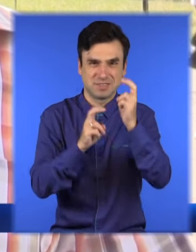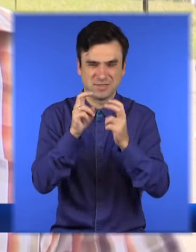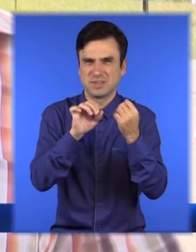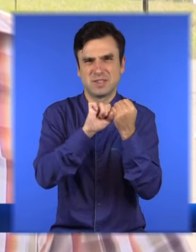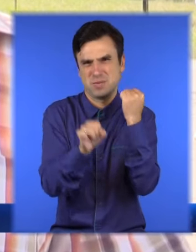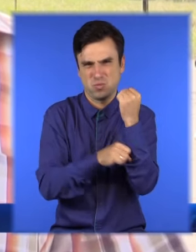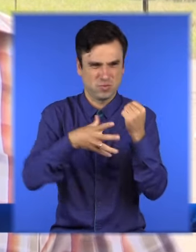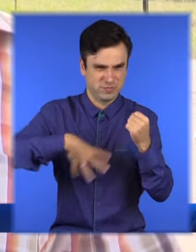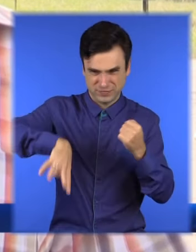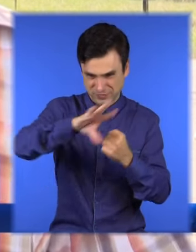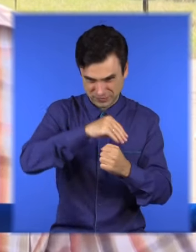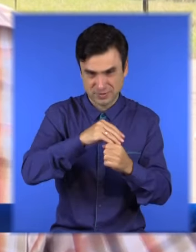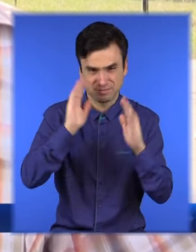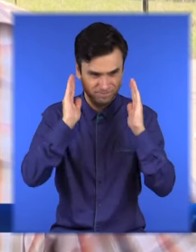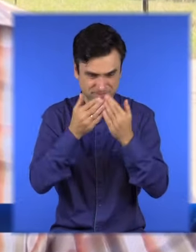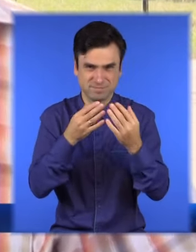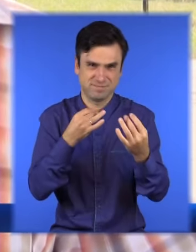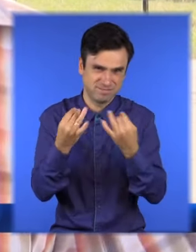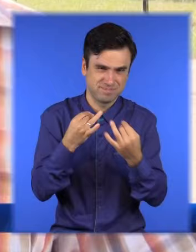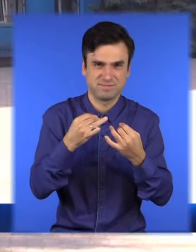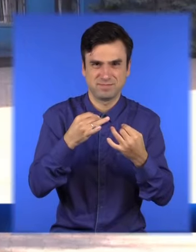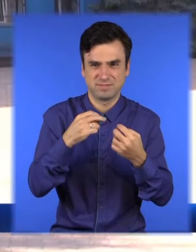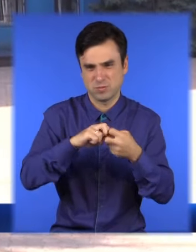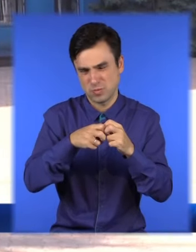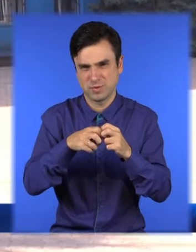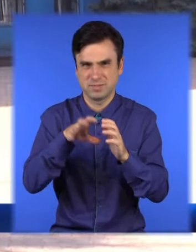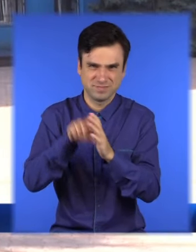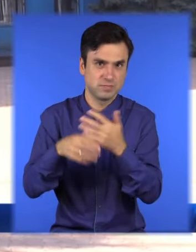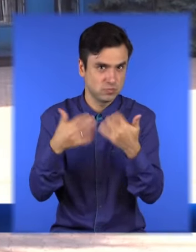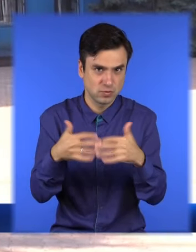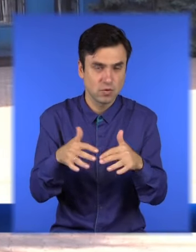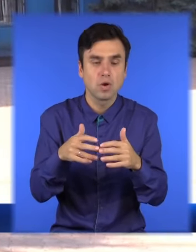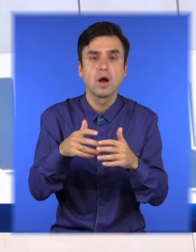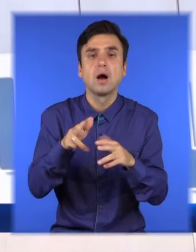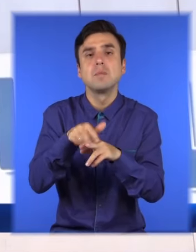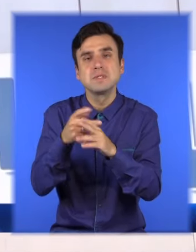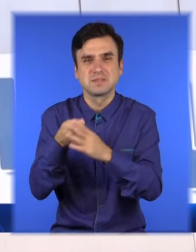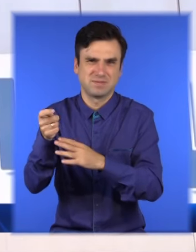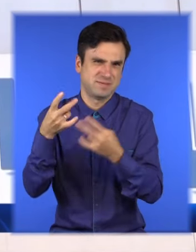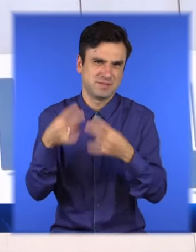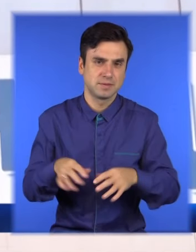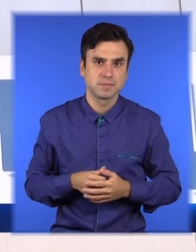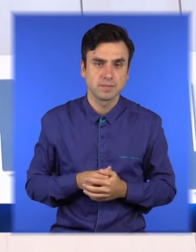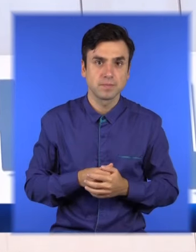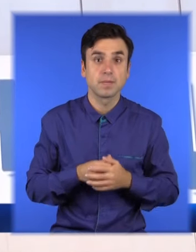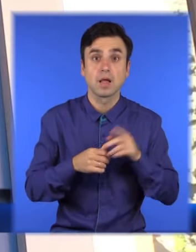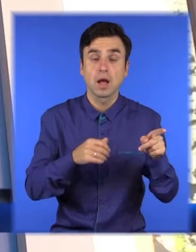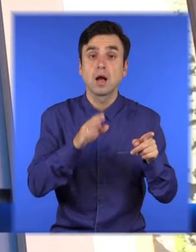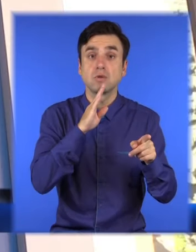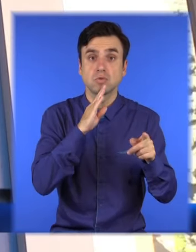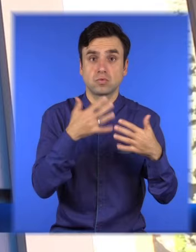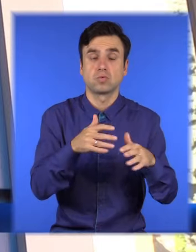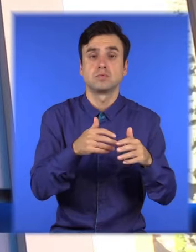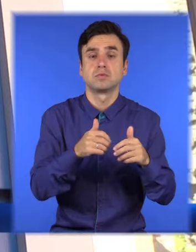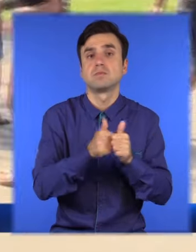будемо рішати конфлікт в своїй маленькій сім'ї. Після конфлікту Анна одразу написала заяву до поліції. Правоохоронці з'ясовують